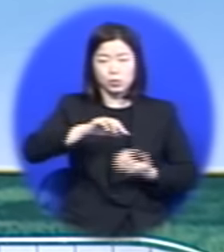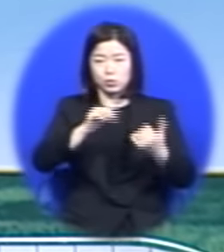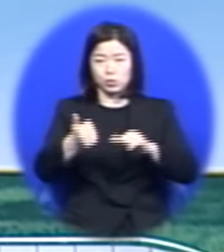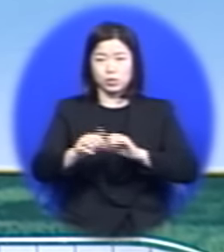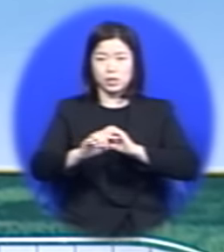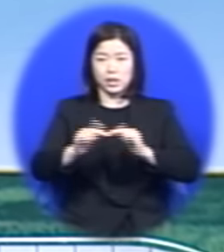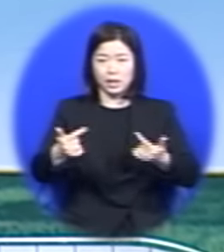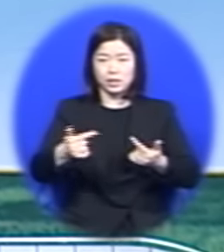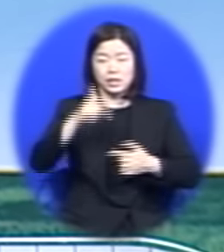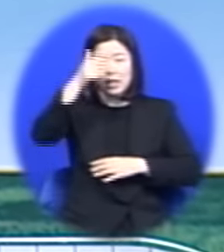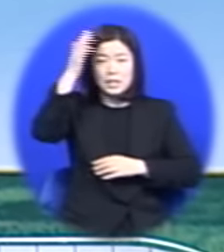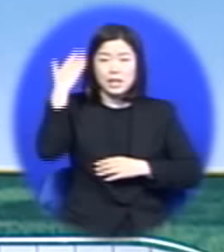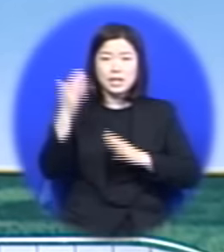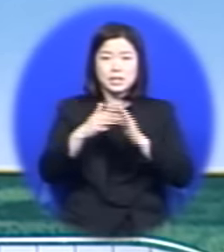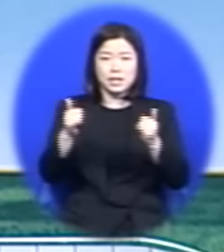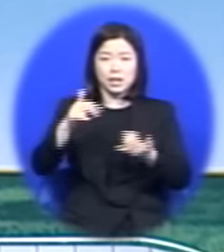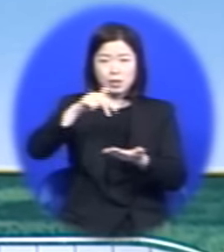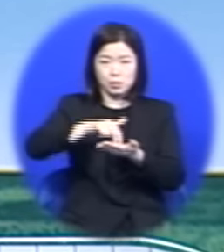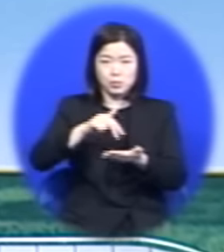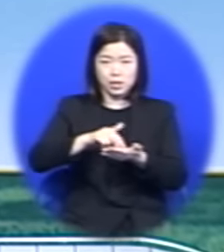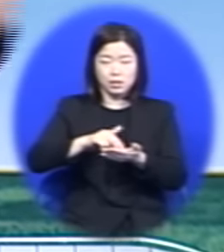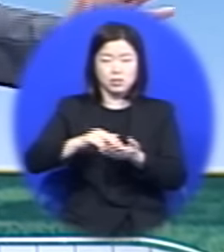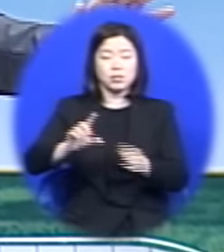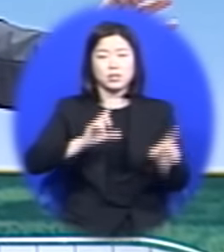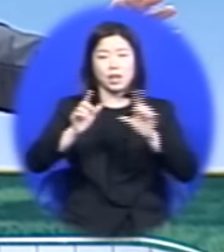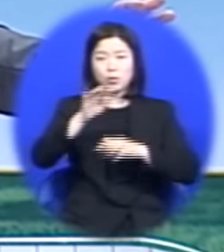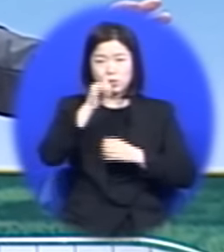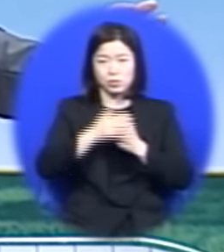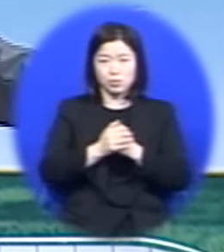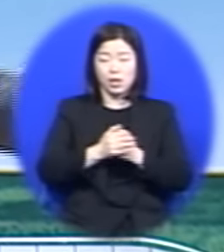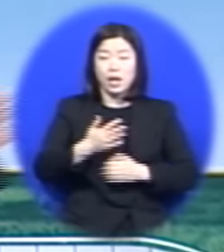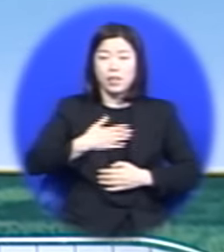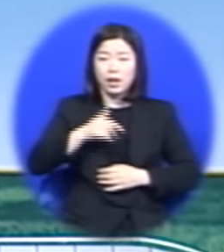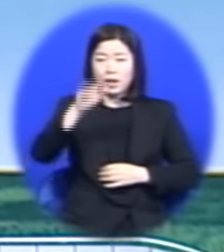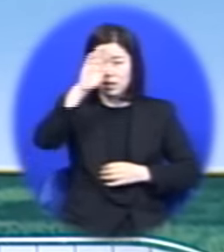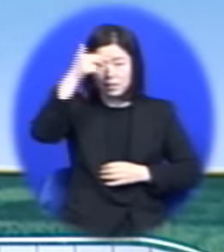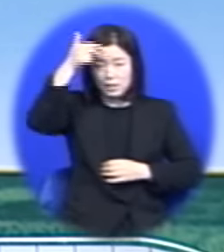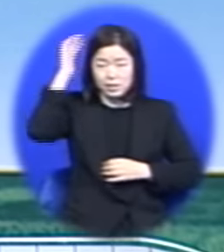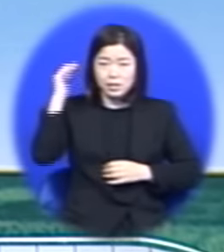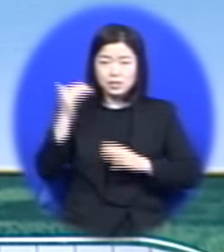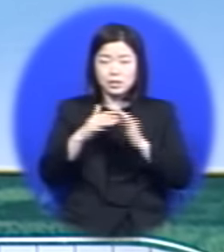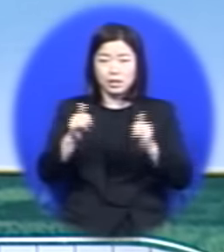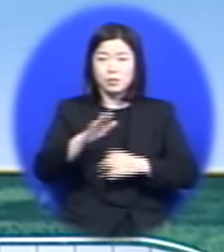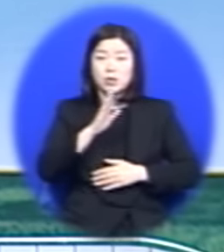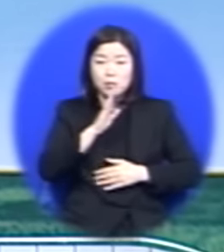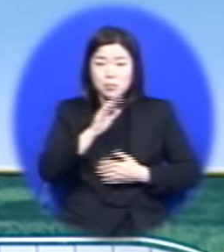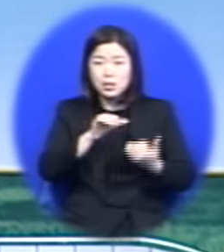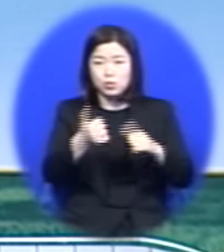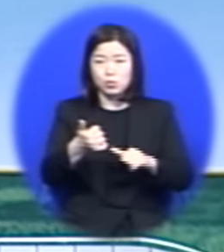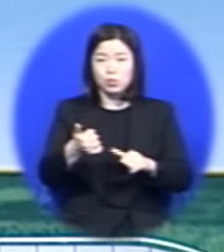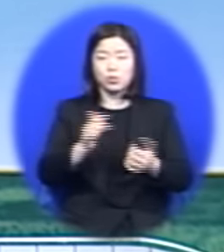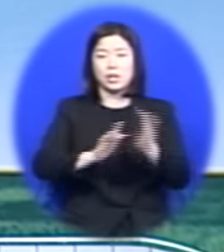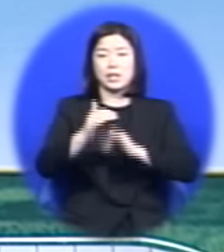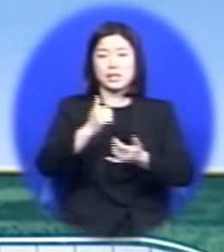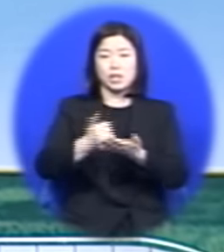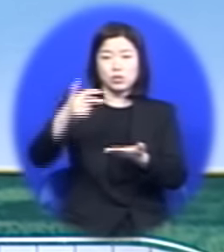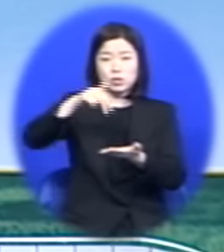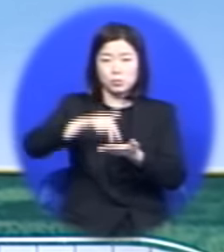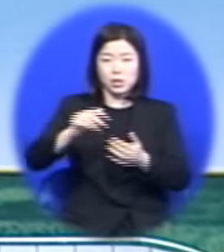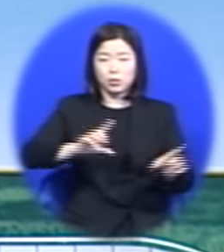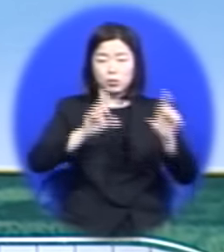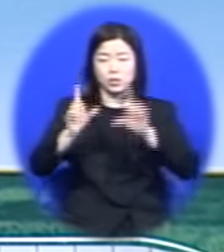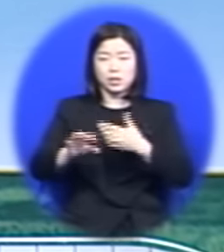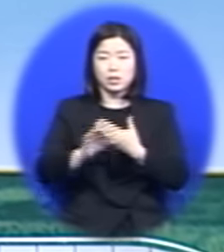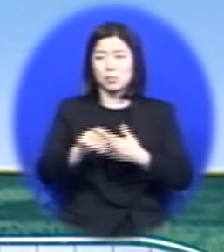살고 있는 거예요. 내가 옛사람이 진짜 죽고 예수님으로 산다면 그럴 수가 없는 거예요. 어떤